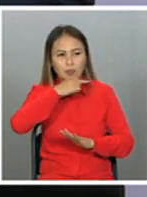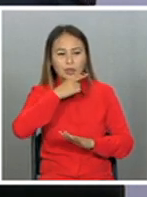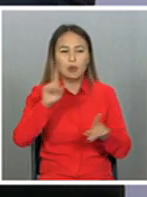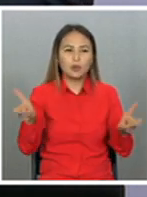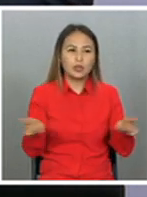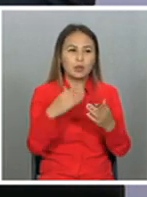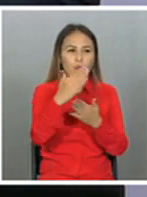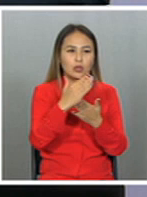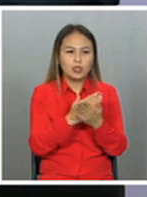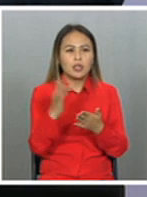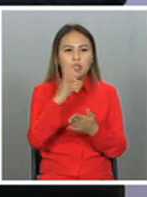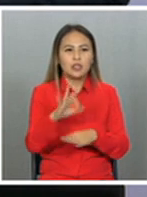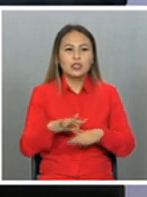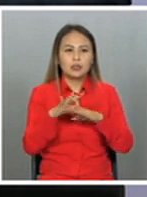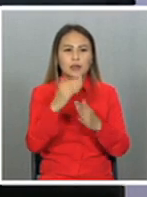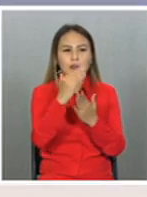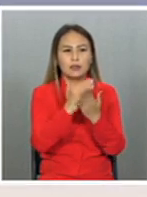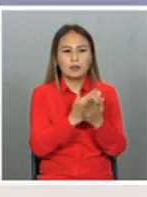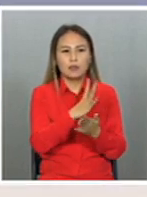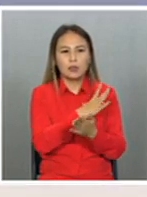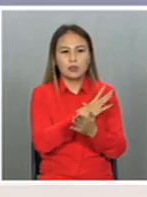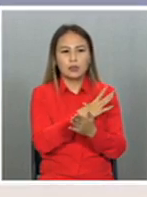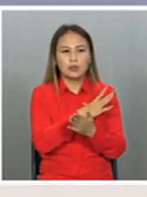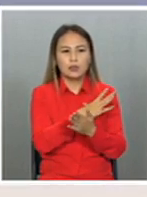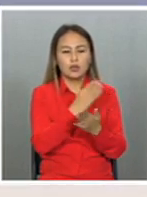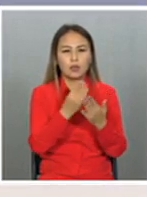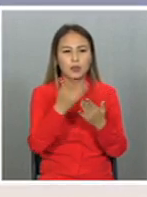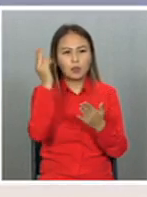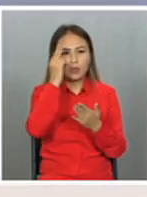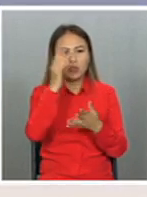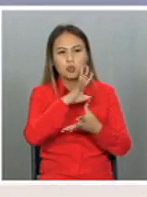экономикалық даму деңгейі бойынша жіктедік. Құрметті